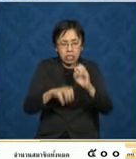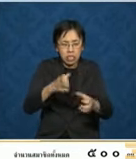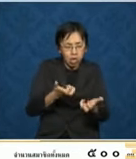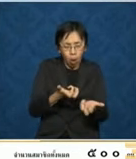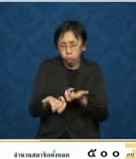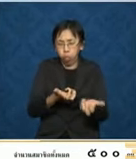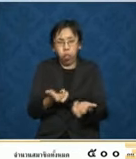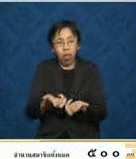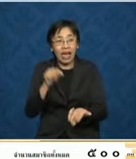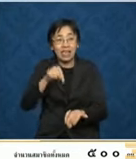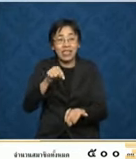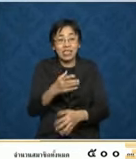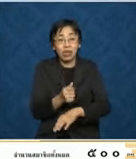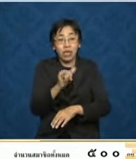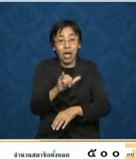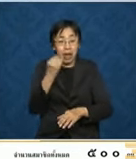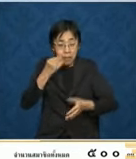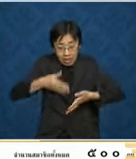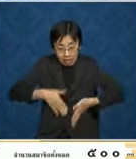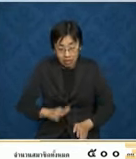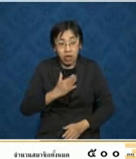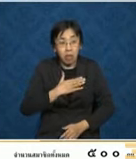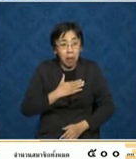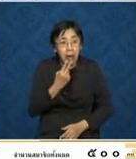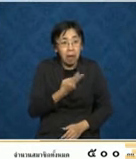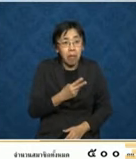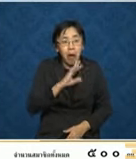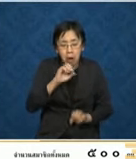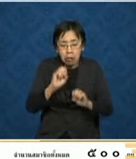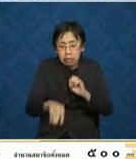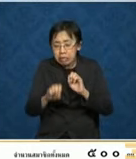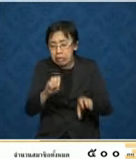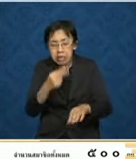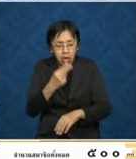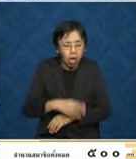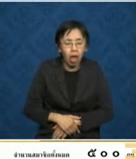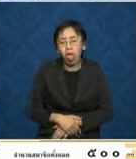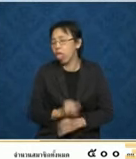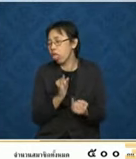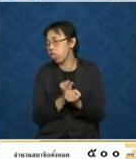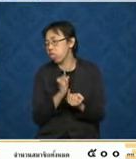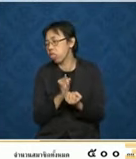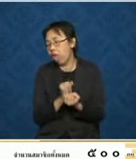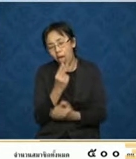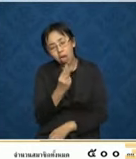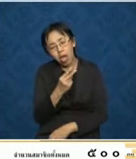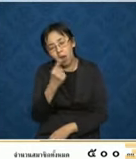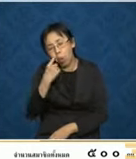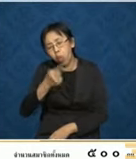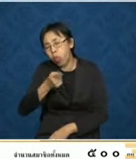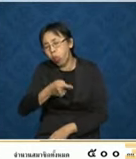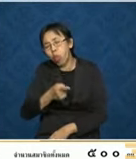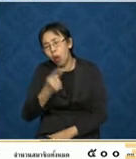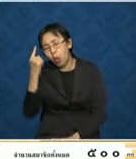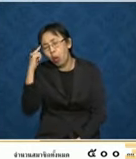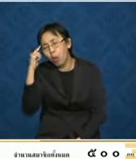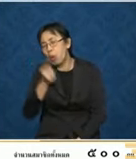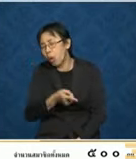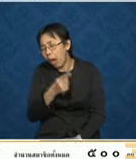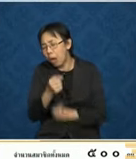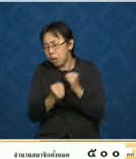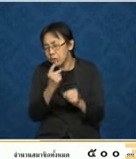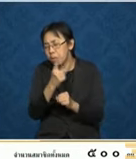ดกโลกที่อยุธยาบ้านผมครับกลายเป็นภาพชินตาที่ไม่ควรชินหลังจากการจบงานเทศกาลทุกปี